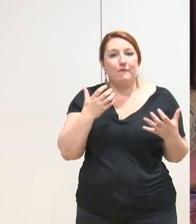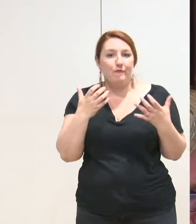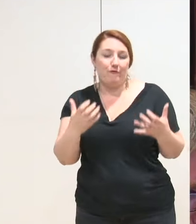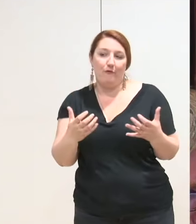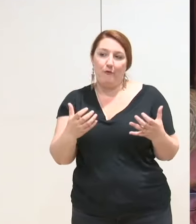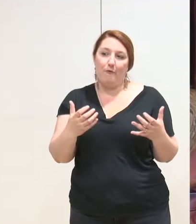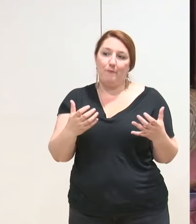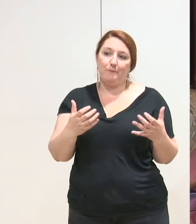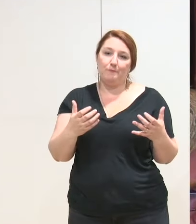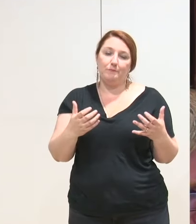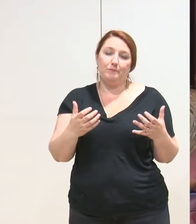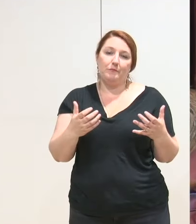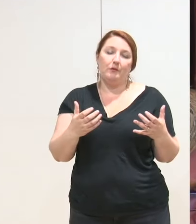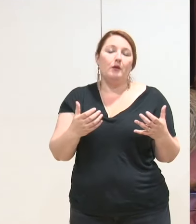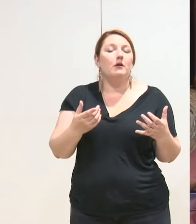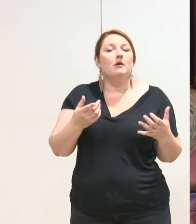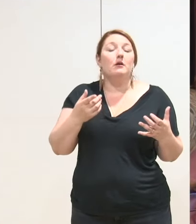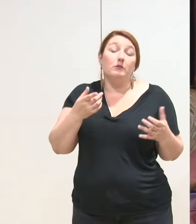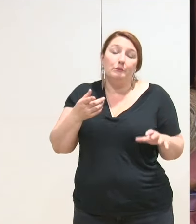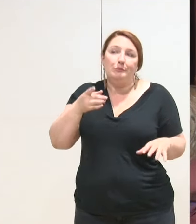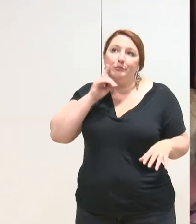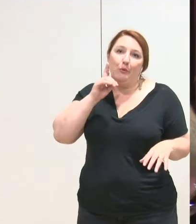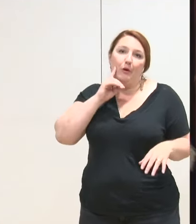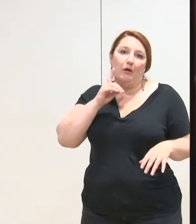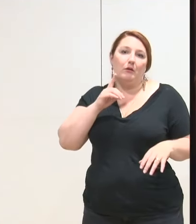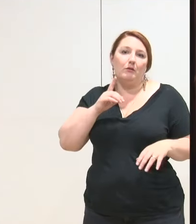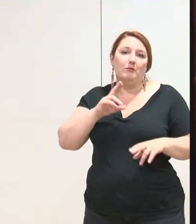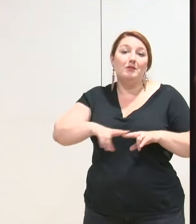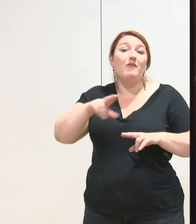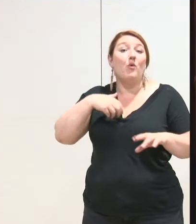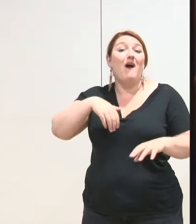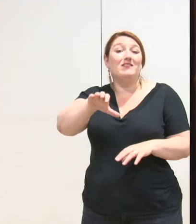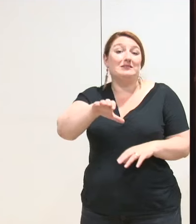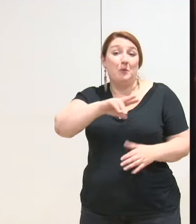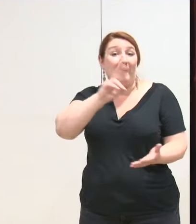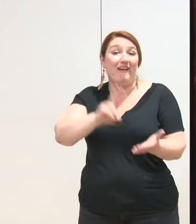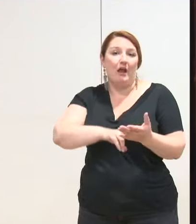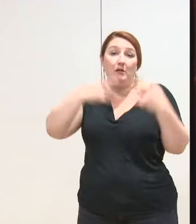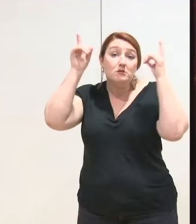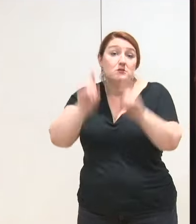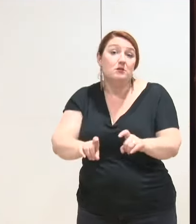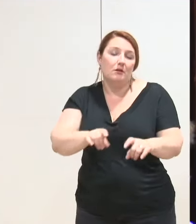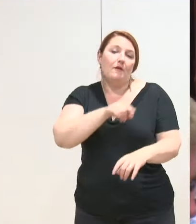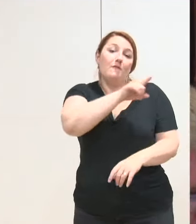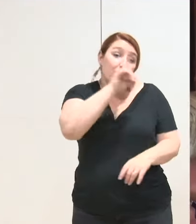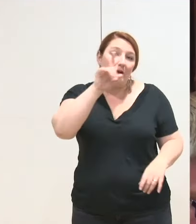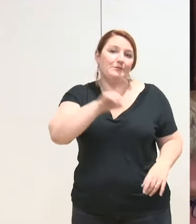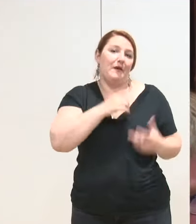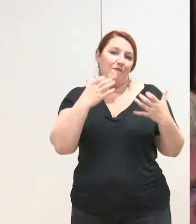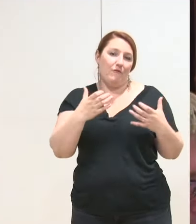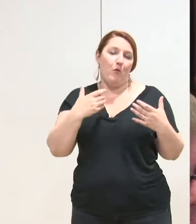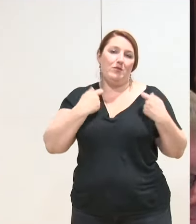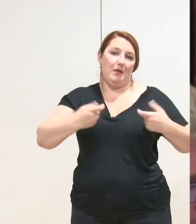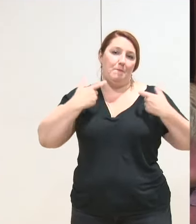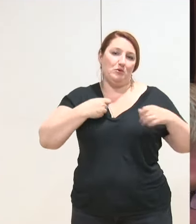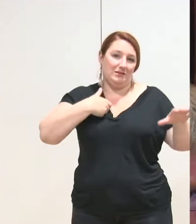diminution brutale drastique des travaux d'investissement réels de maintenir ces dépenses d'investissement un